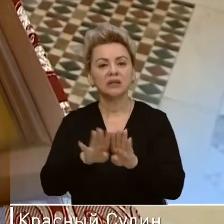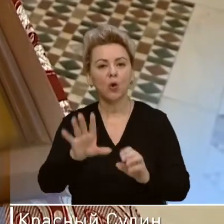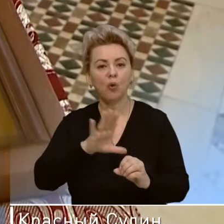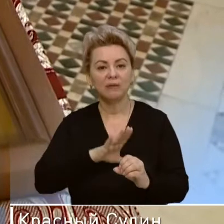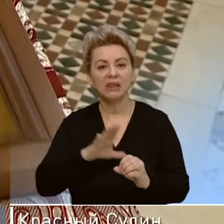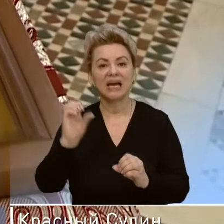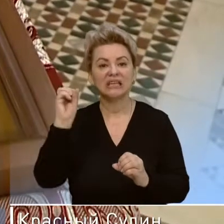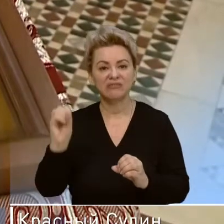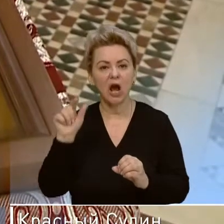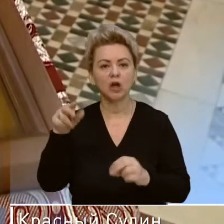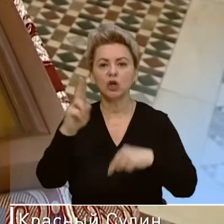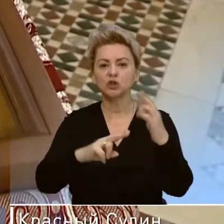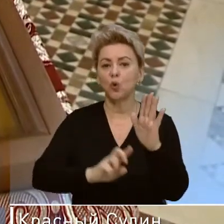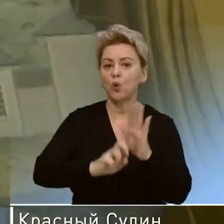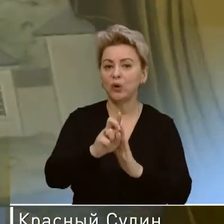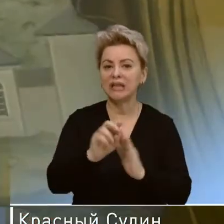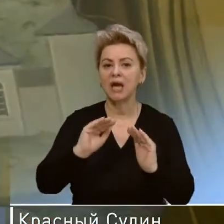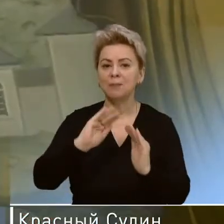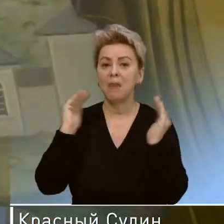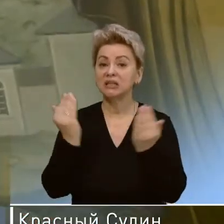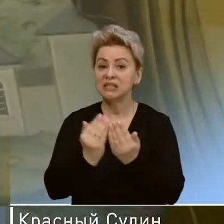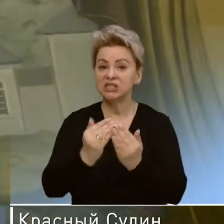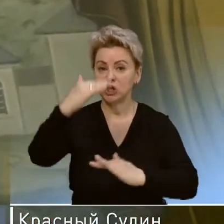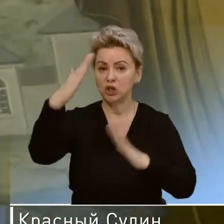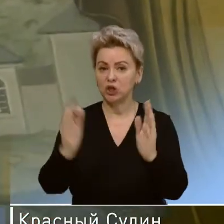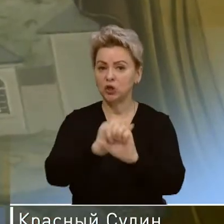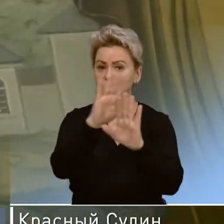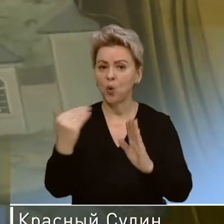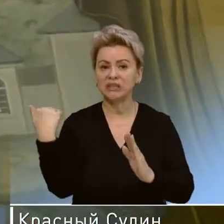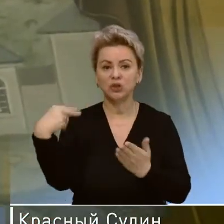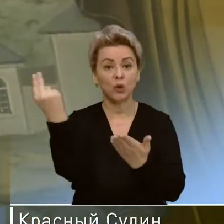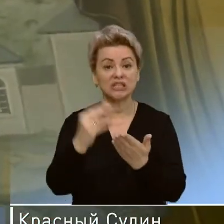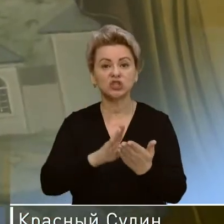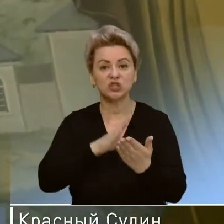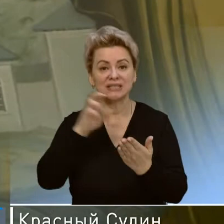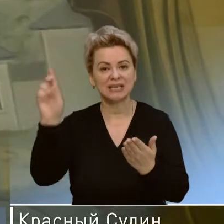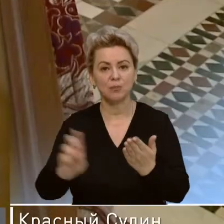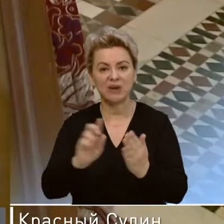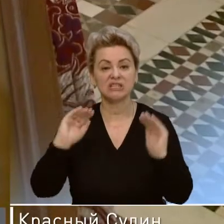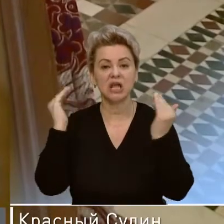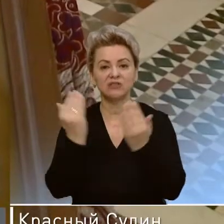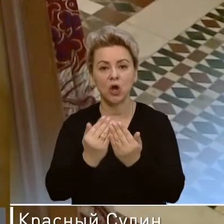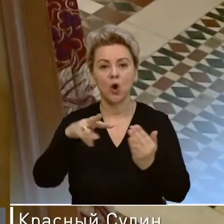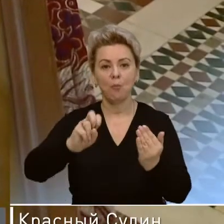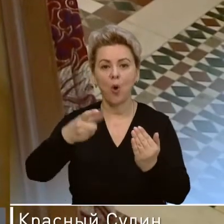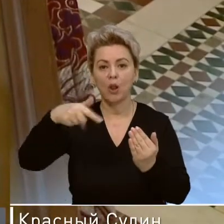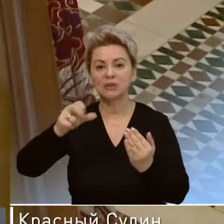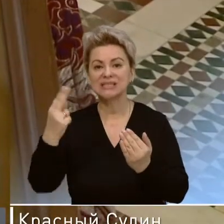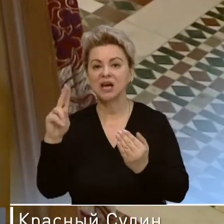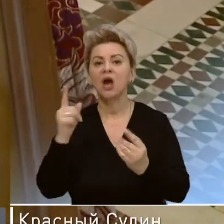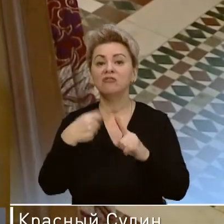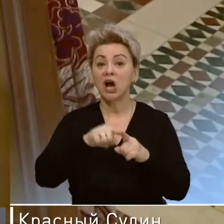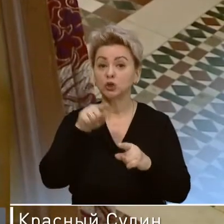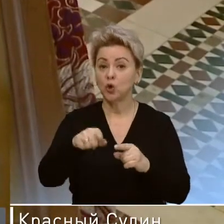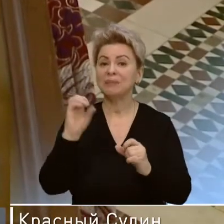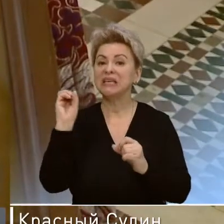сама Евросиния. Она строила храмы и монастыри. На иконе за ее спиной изображен женский православный монастырь в Полоцке. в котором